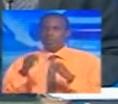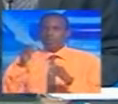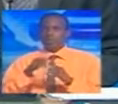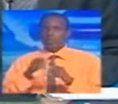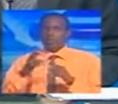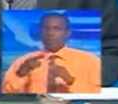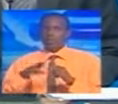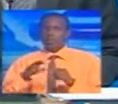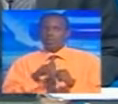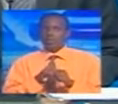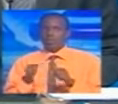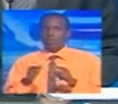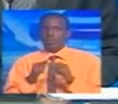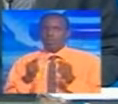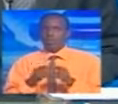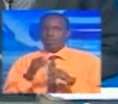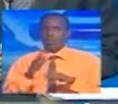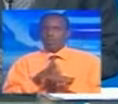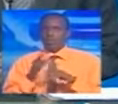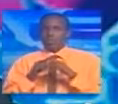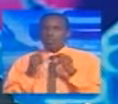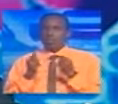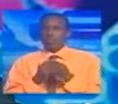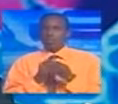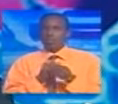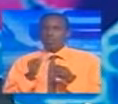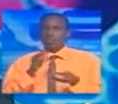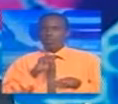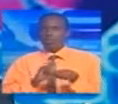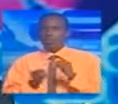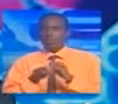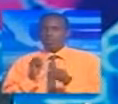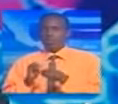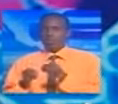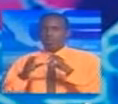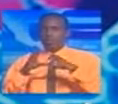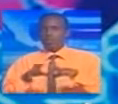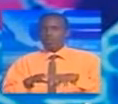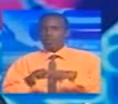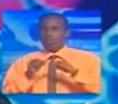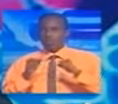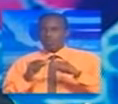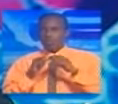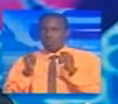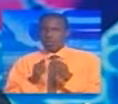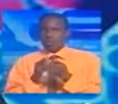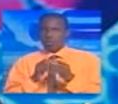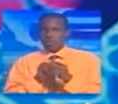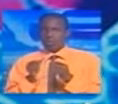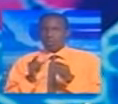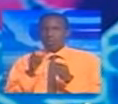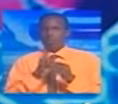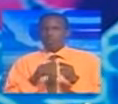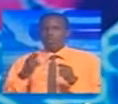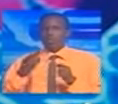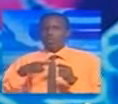indiqué dans une déclaration faite aujourd'hui à la presse que de sérieux problèmes de sécurité ont perturbé l'intervention des sapeurs-pompiers. En